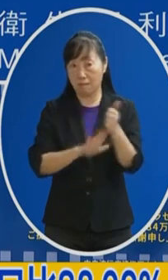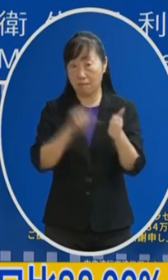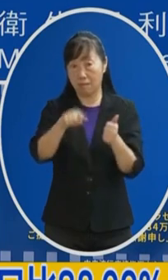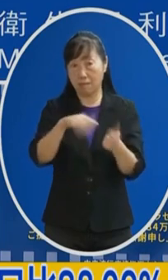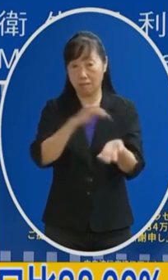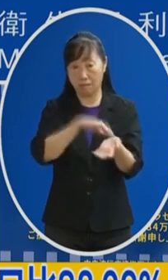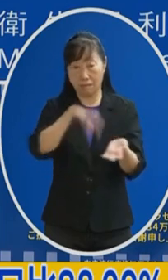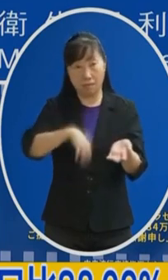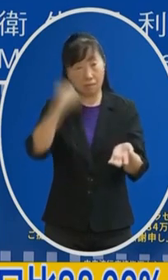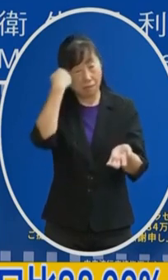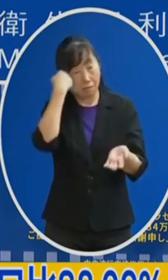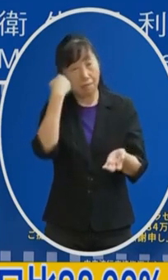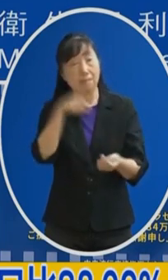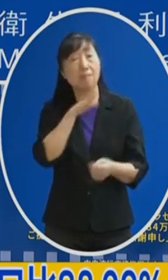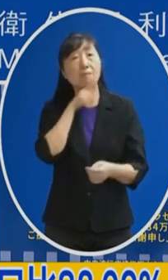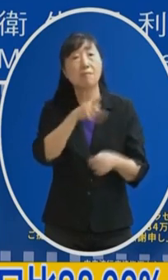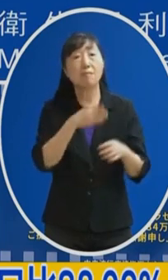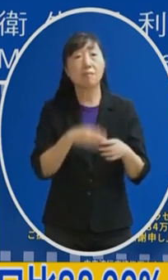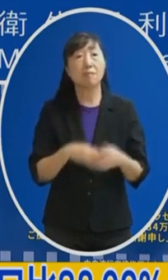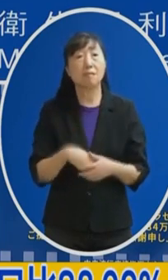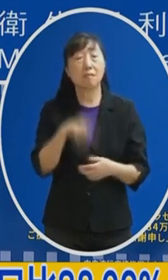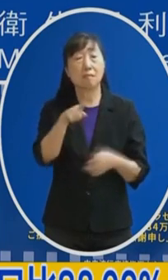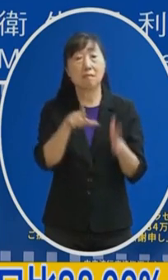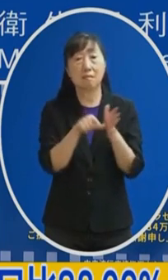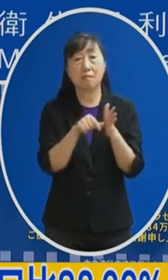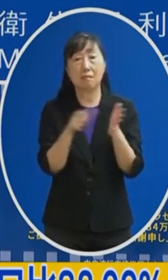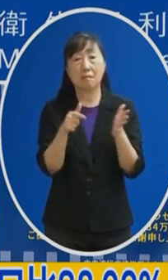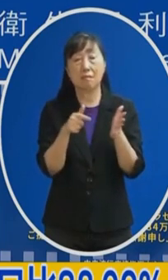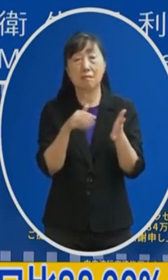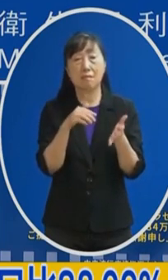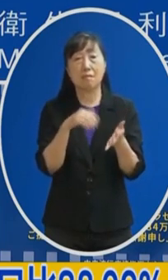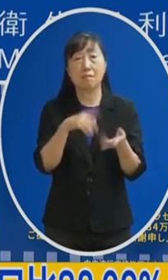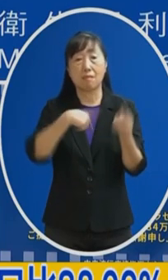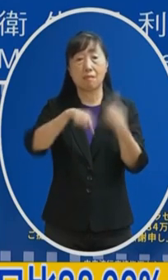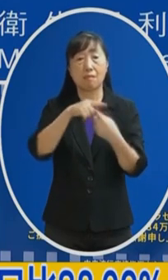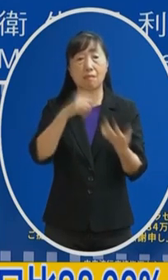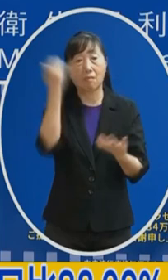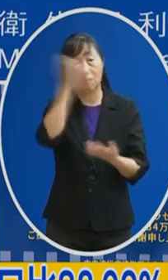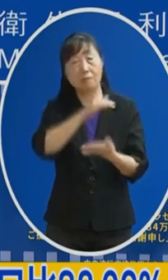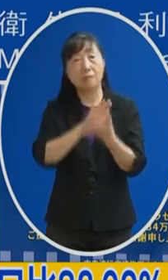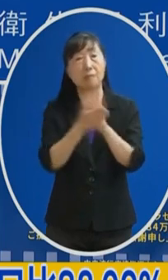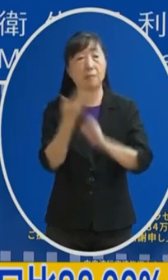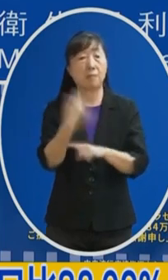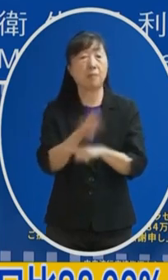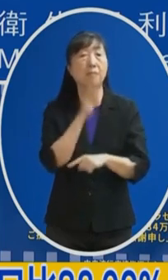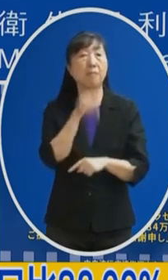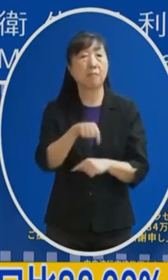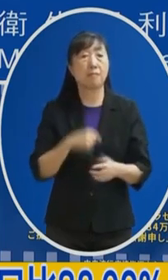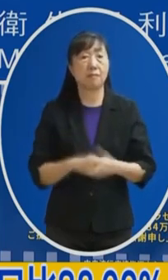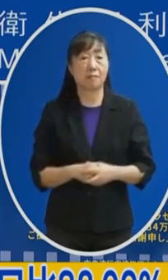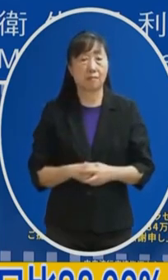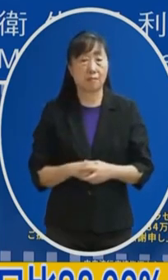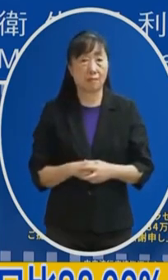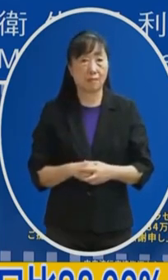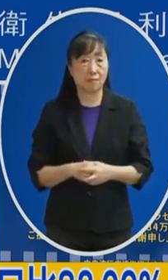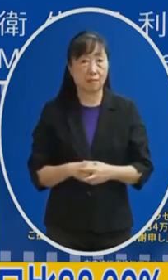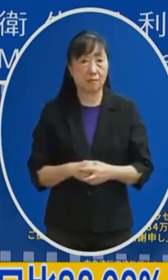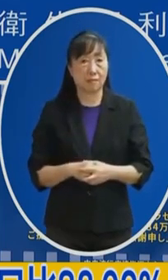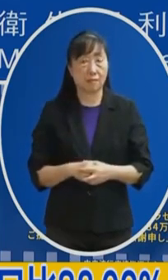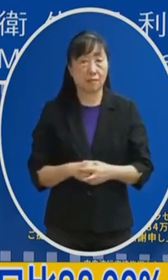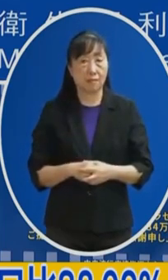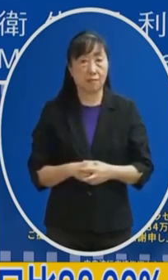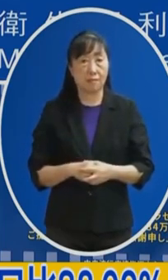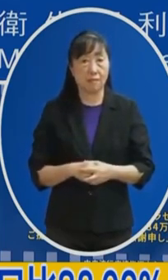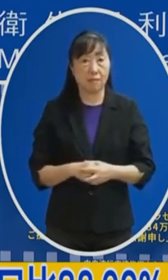或延长病人住院时间后转死亡的事件。那另外解剖的